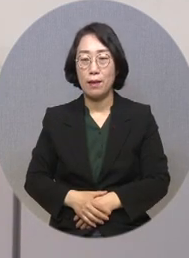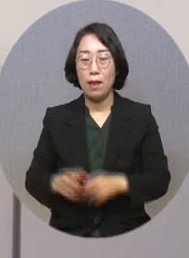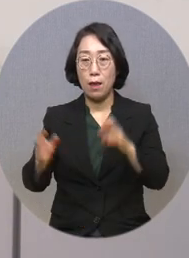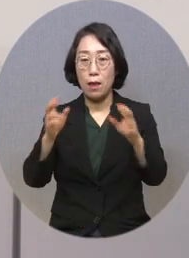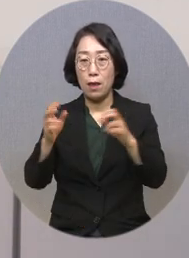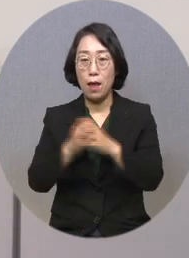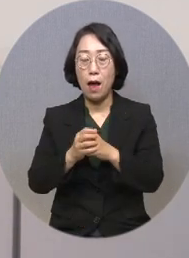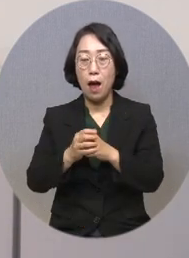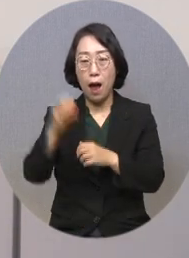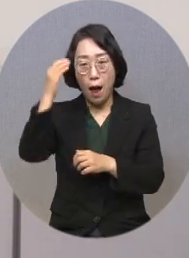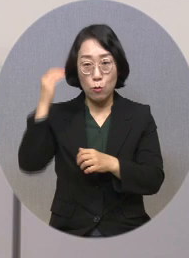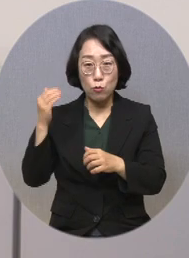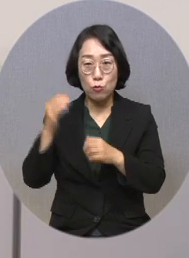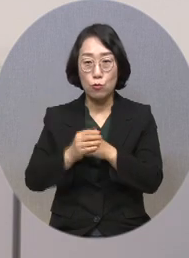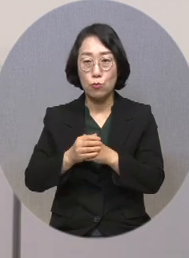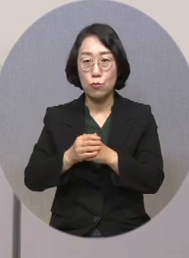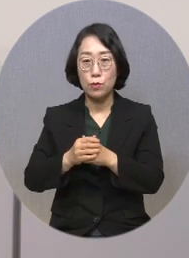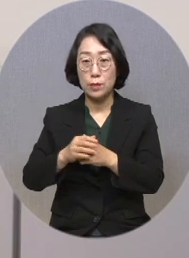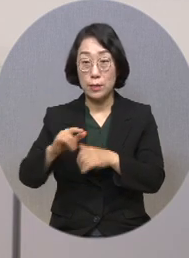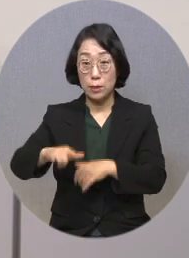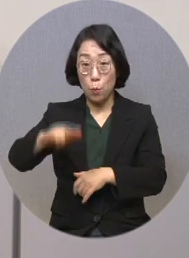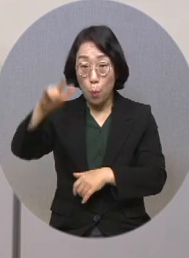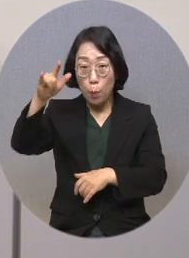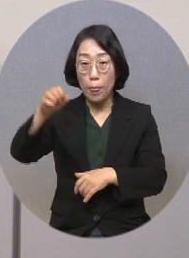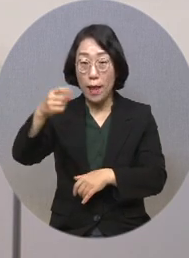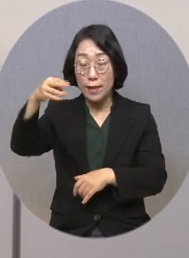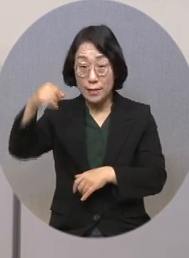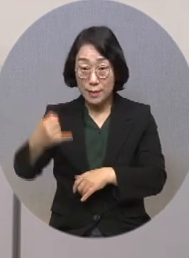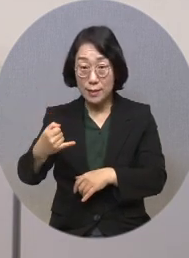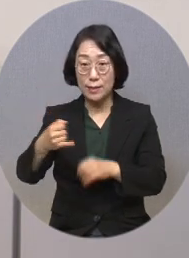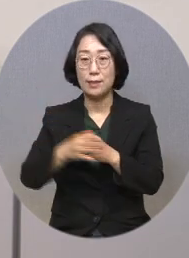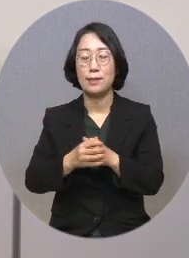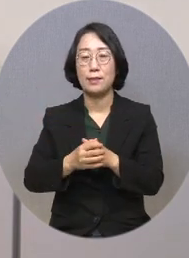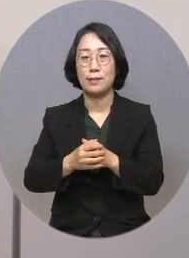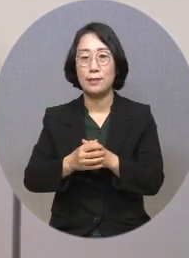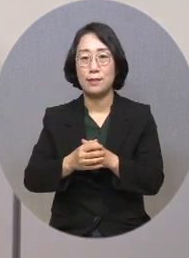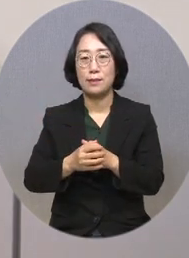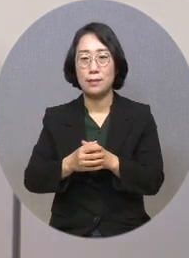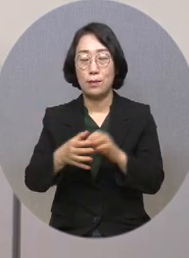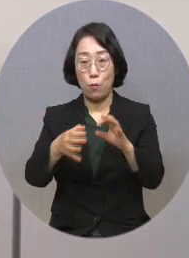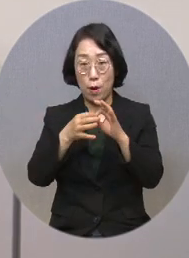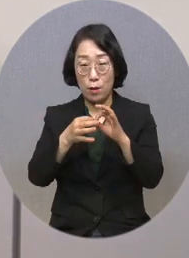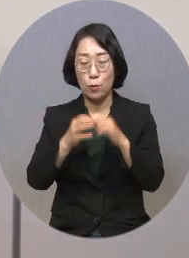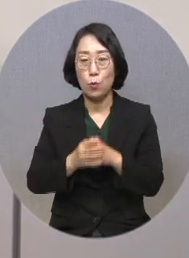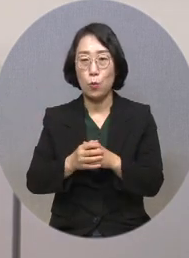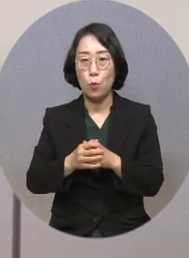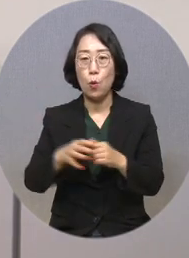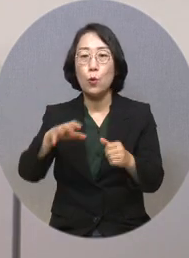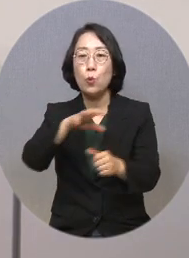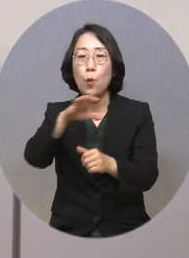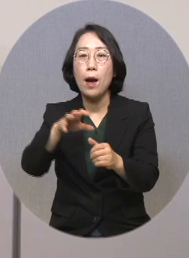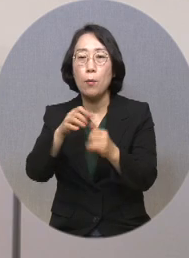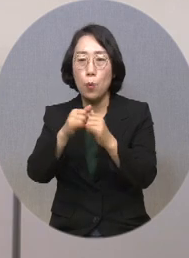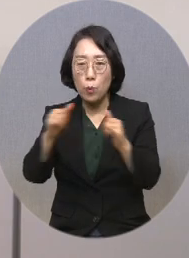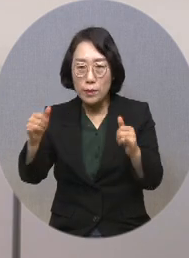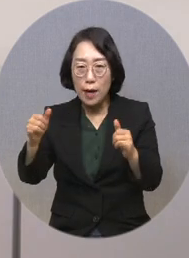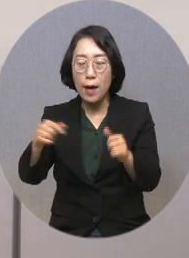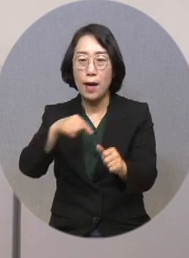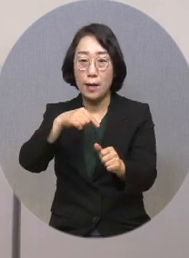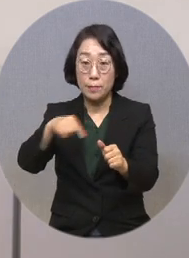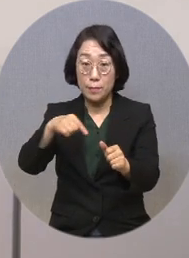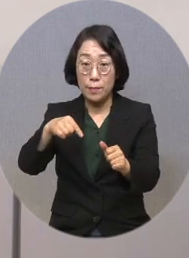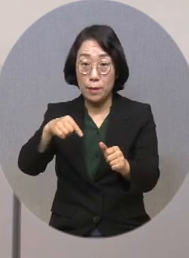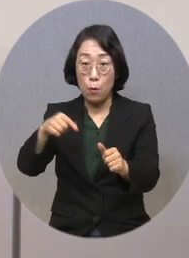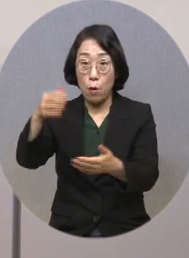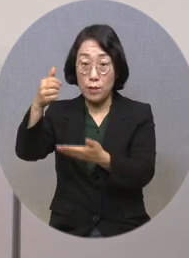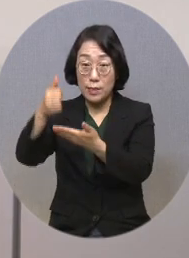드론 헬스케어텍 대표이사와 온양간호학원 원장, 온양요양보호사 교육원의 원장님은 따로